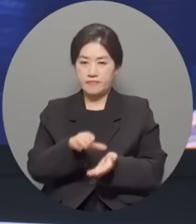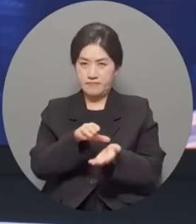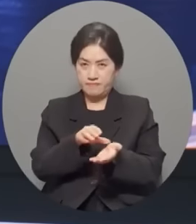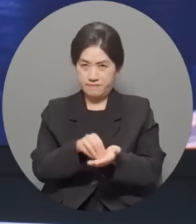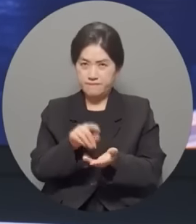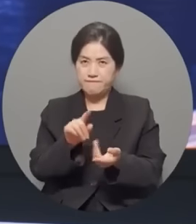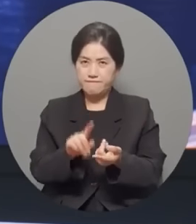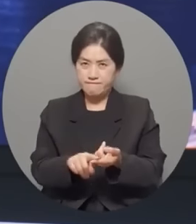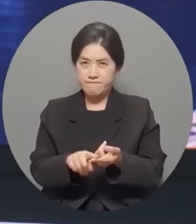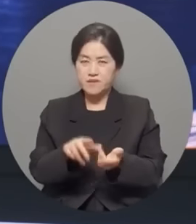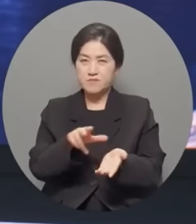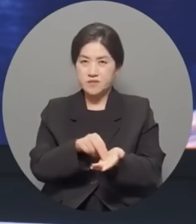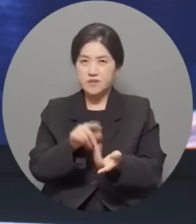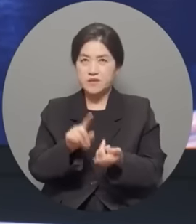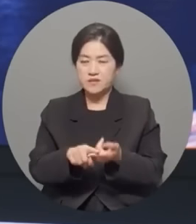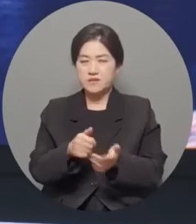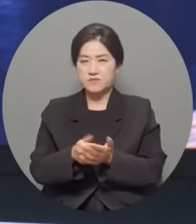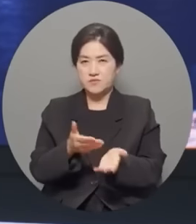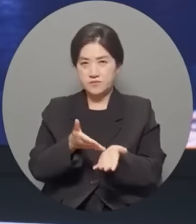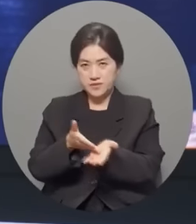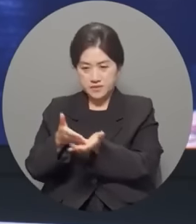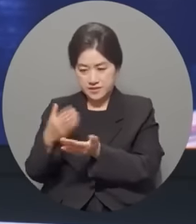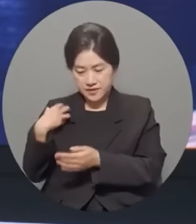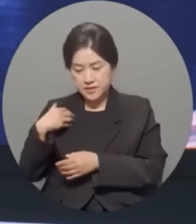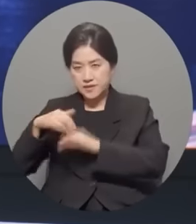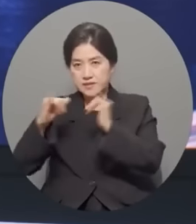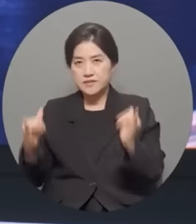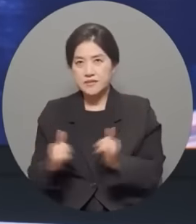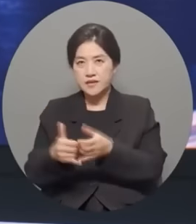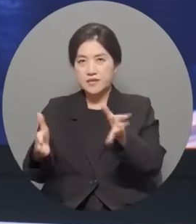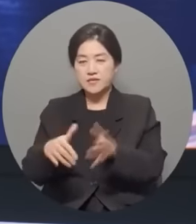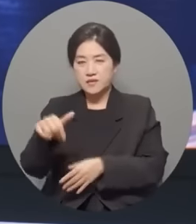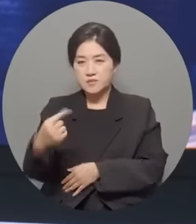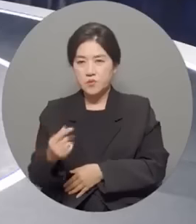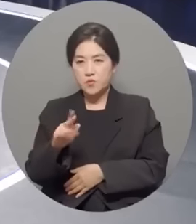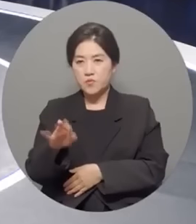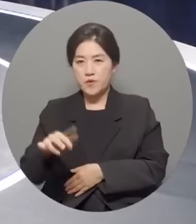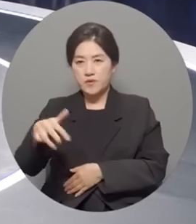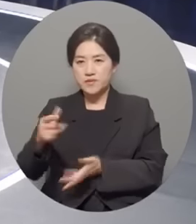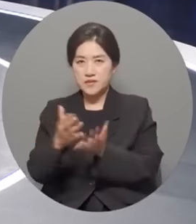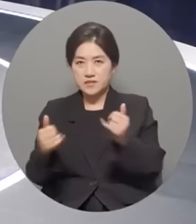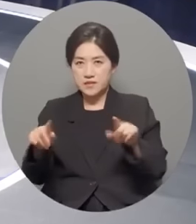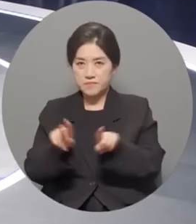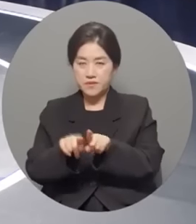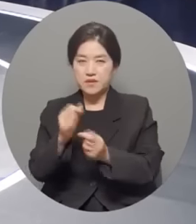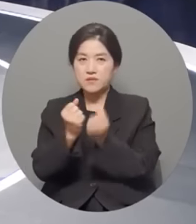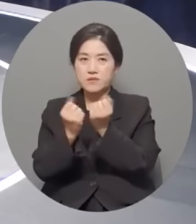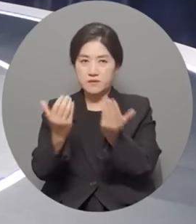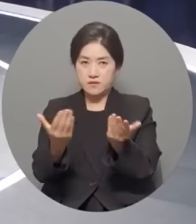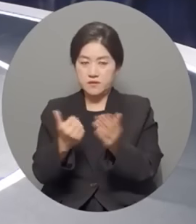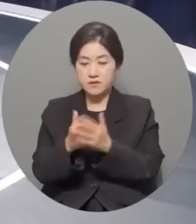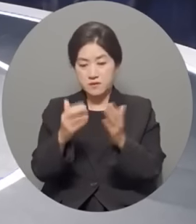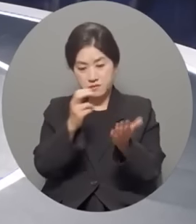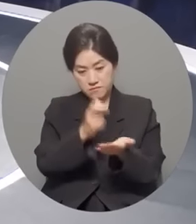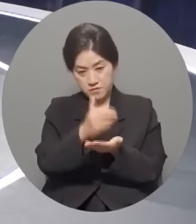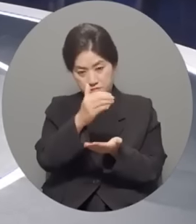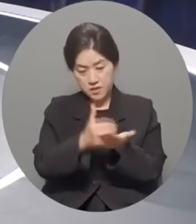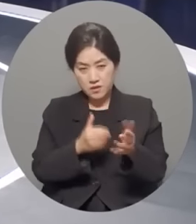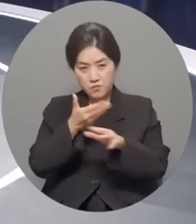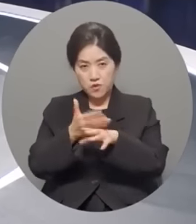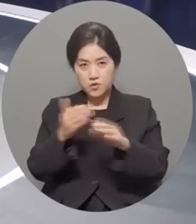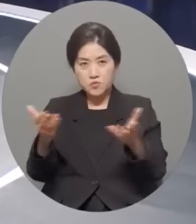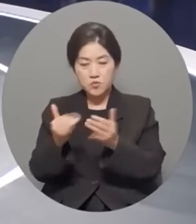고입니다이 사회팀 고병찬 기자 나와 있는데요 조금 더 이야기 나눠 보겠습니다 자 고기자이 제도만 놓고 보면요 이주 노동자들도